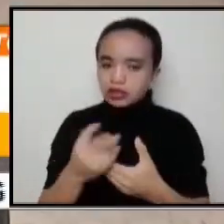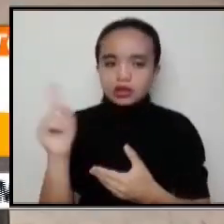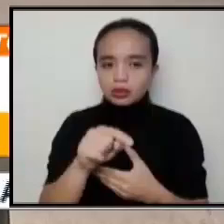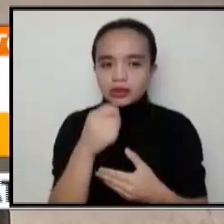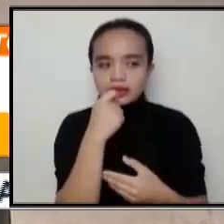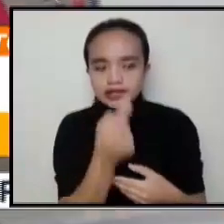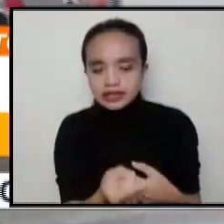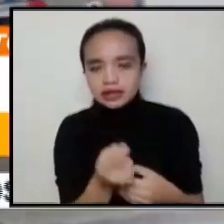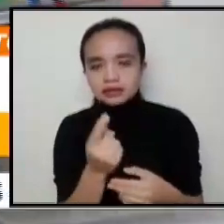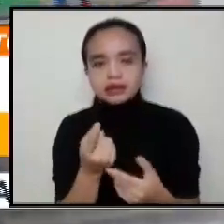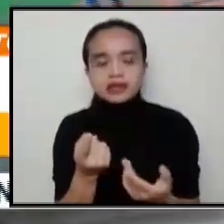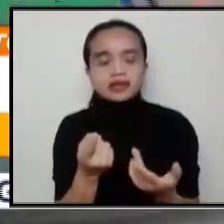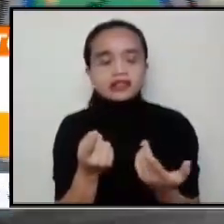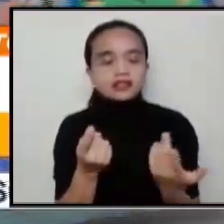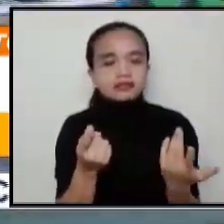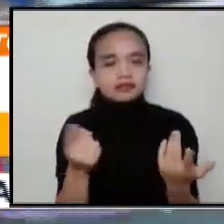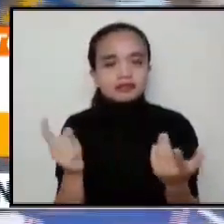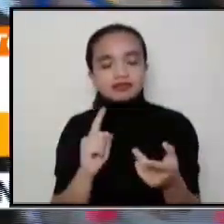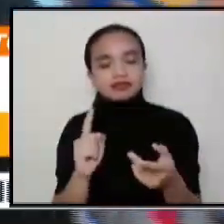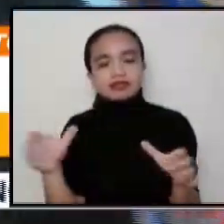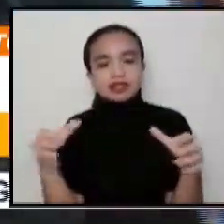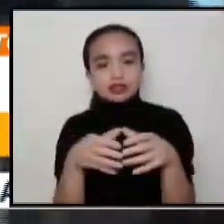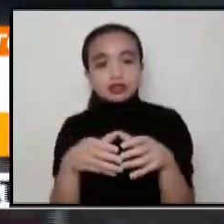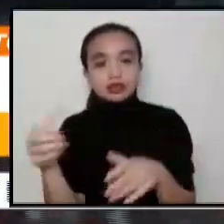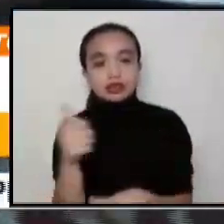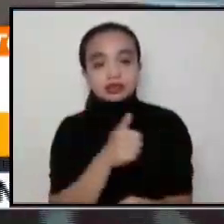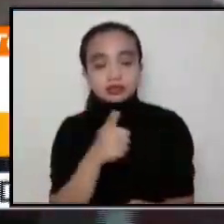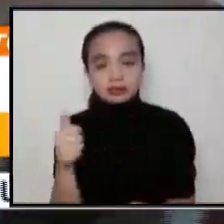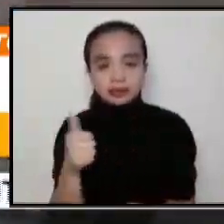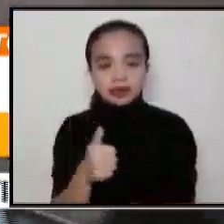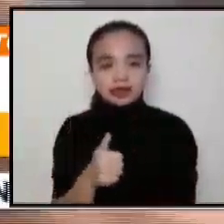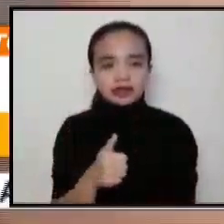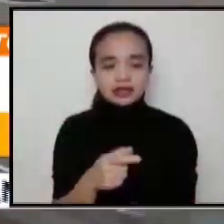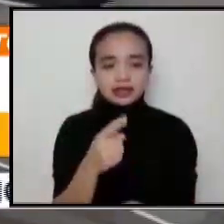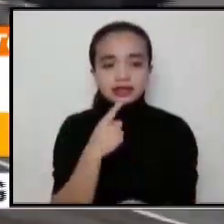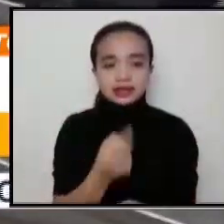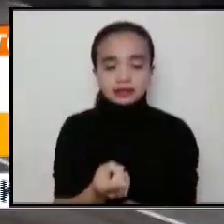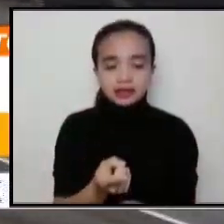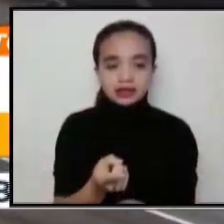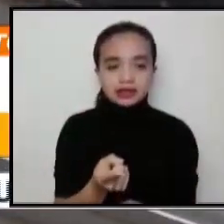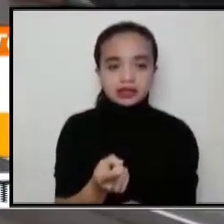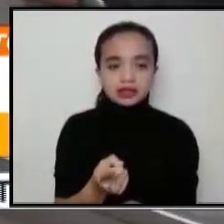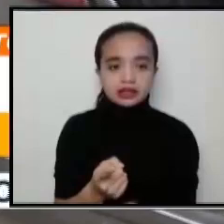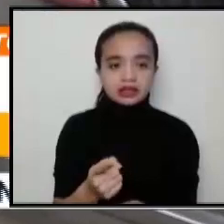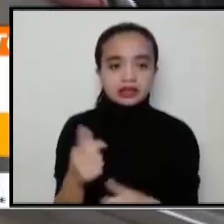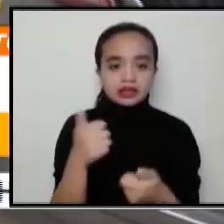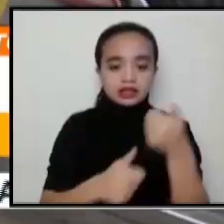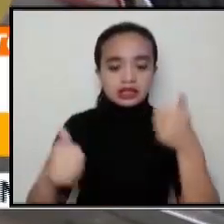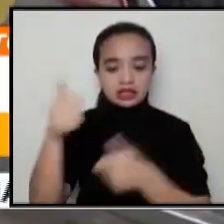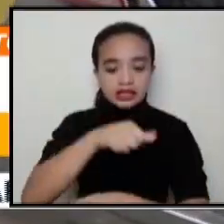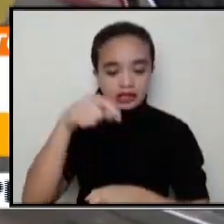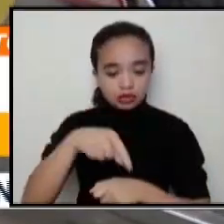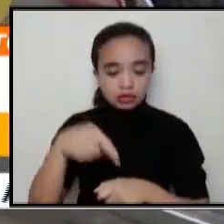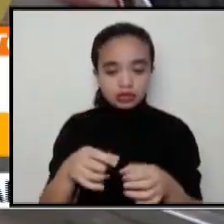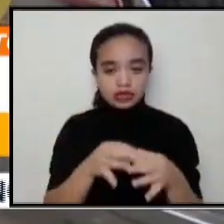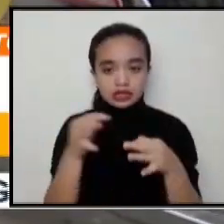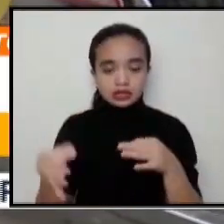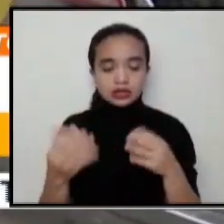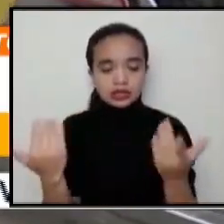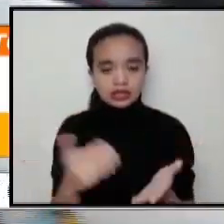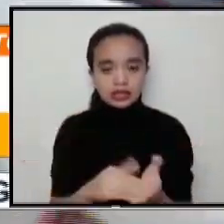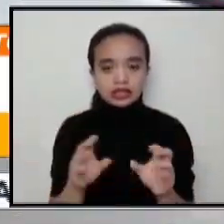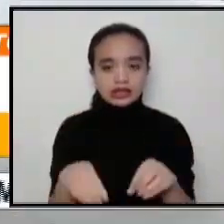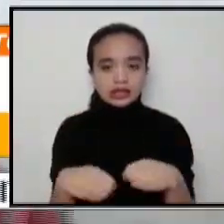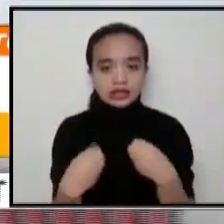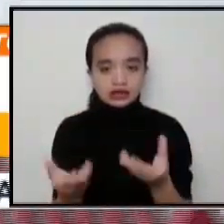sa transportasyon. At sabi nga ni Chair Guatis, itong extension ay bibigyan muli ng pagkakataon